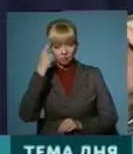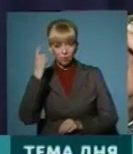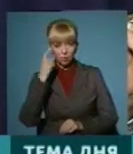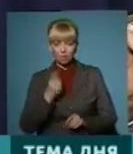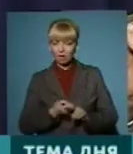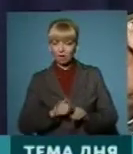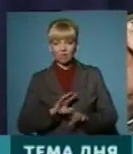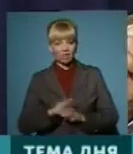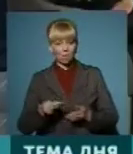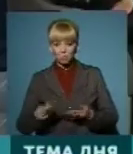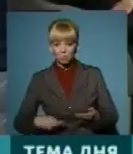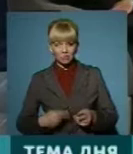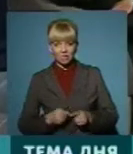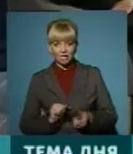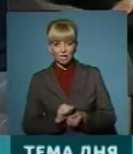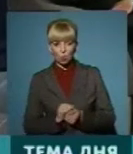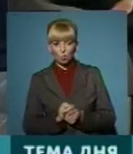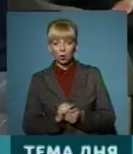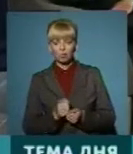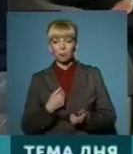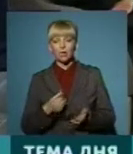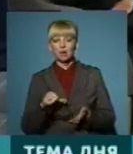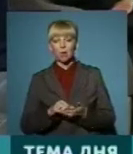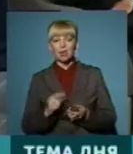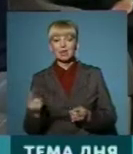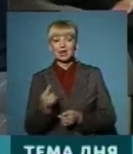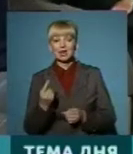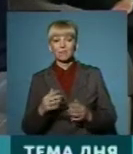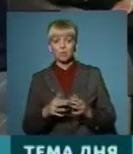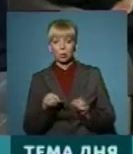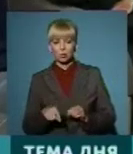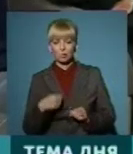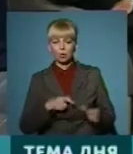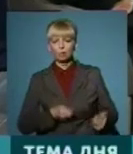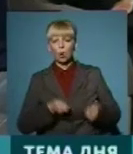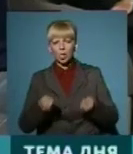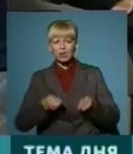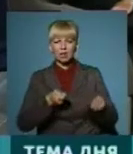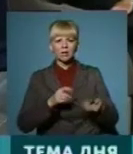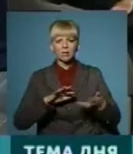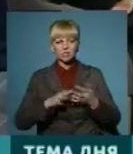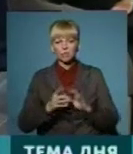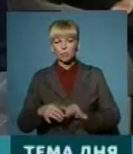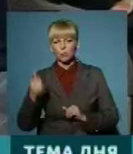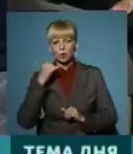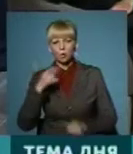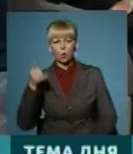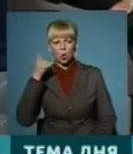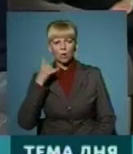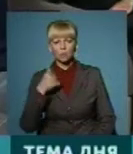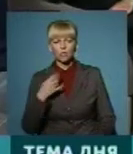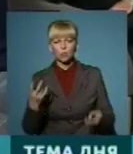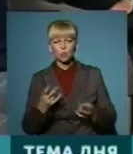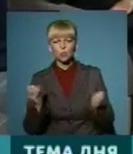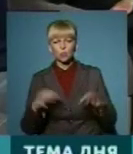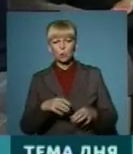не підписували ці бумаги. Ми виступили тоді єдиним фронтом тут. Ми проїхали по селам. Вплоть до того, що мені дзвонили по телефону, говорили, не треба збирати